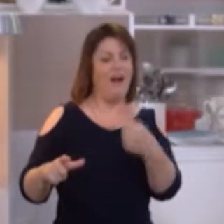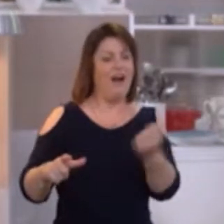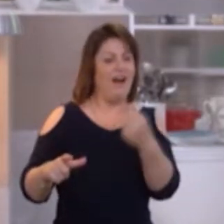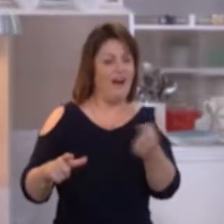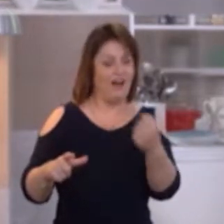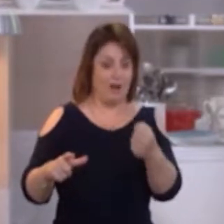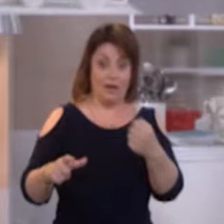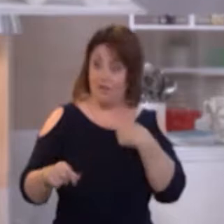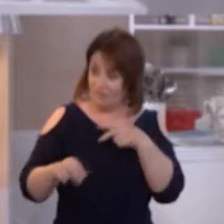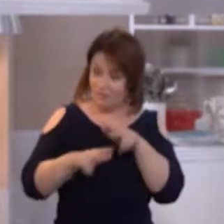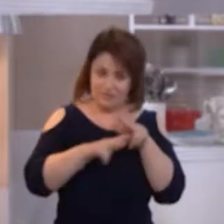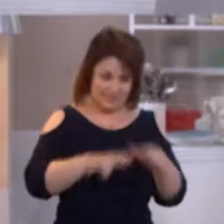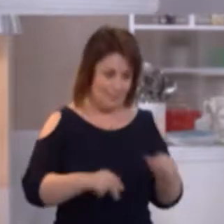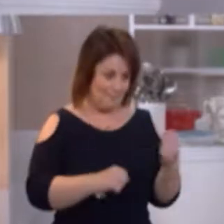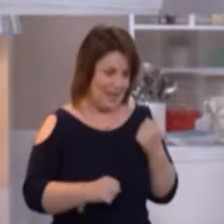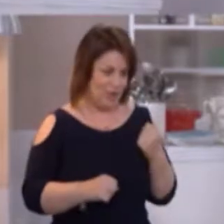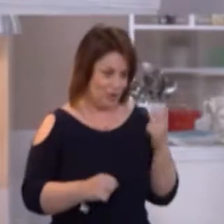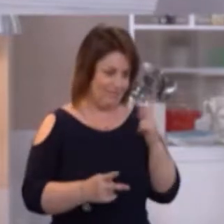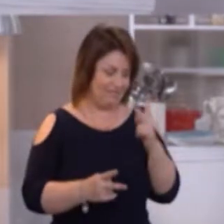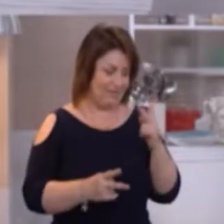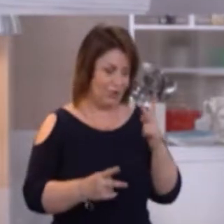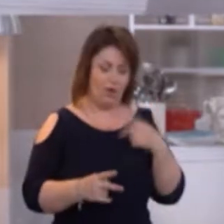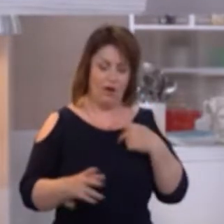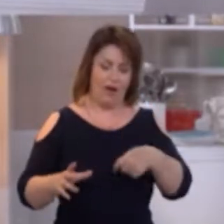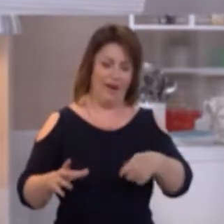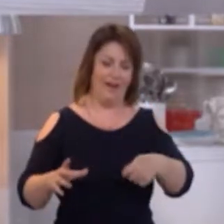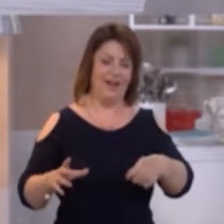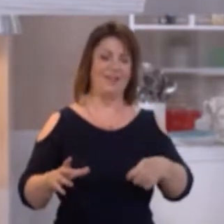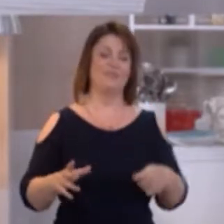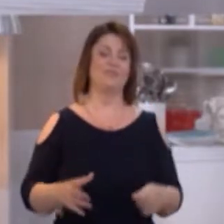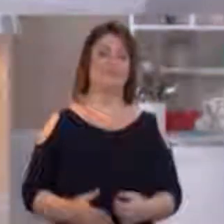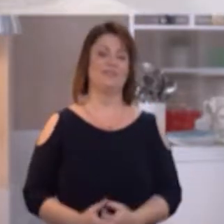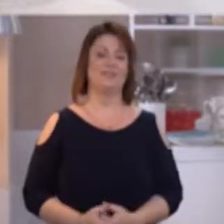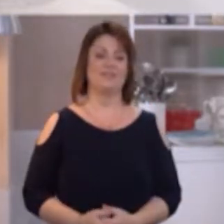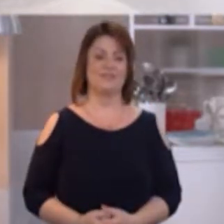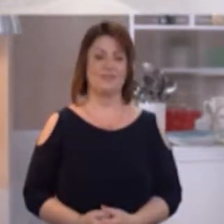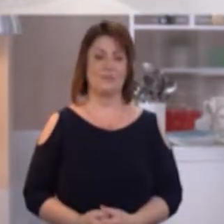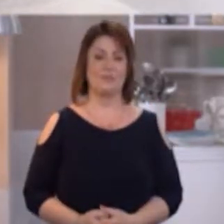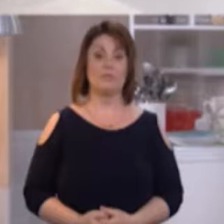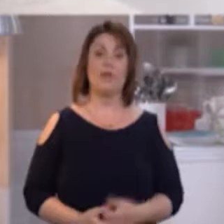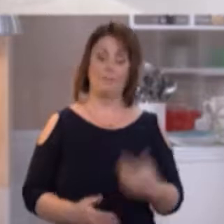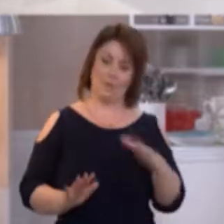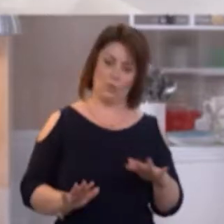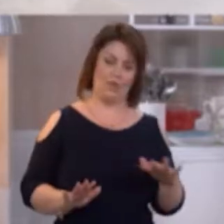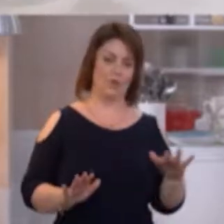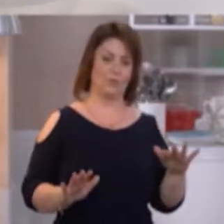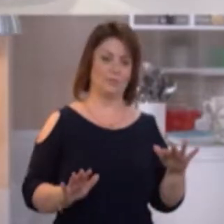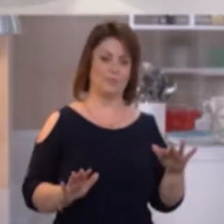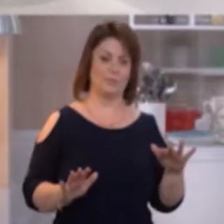malissimo. Tra un po' mi arriva la tendinite. Intanto andiamo con le farine, via. Piano piano.